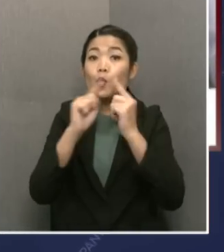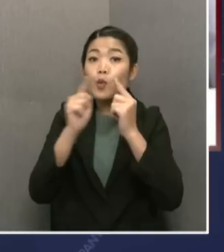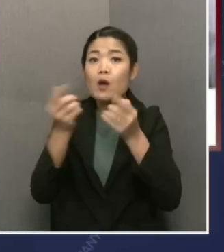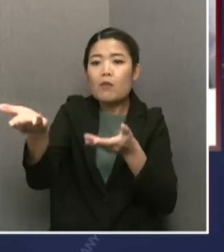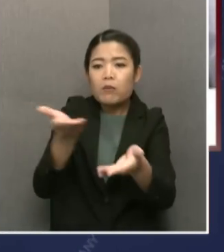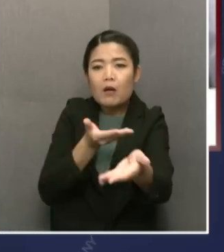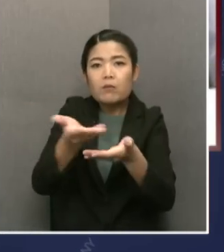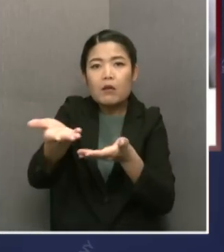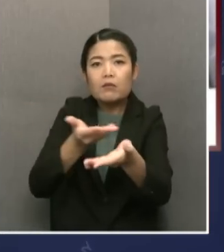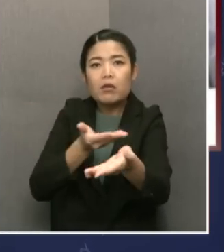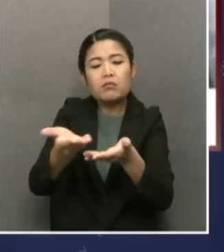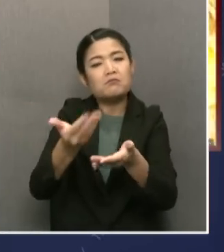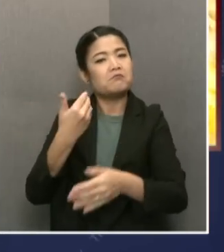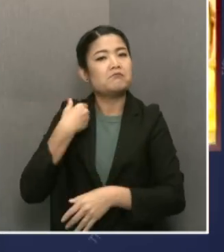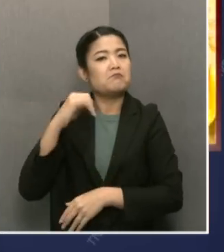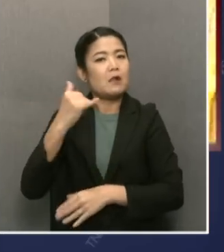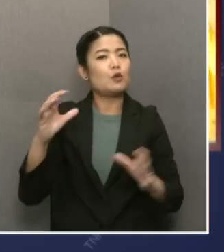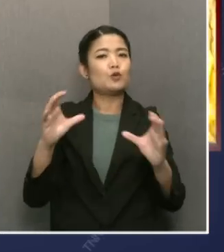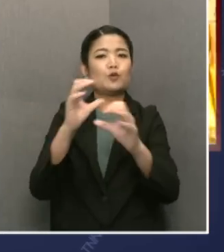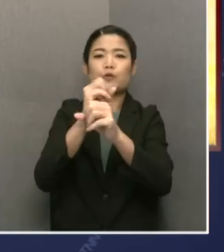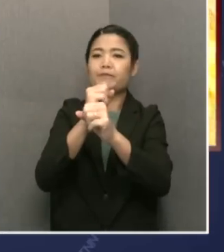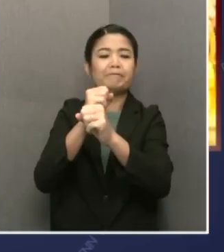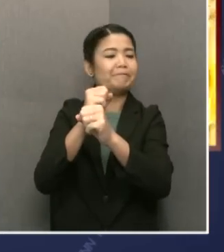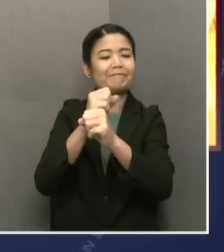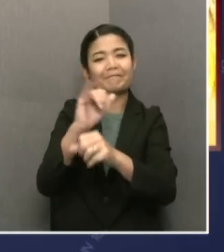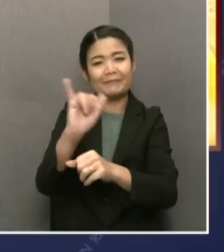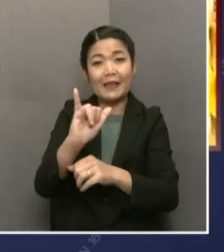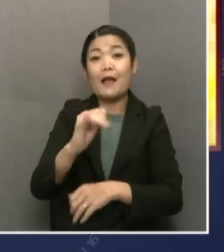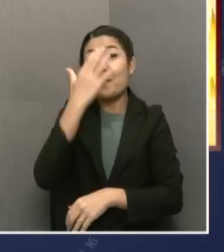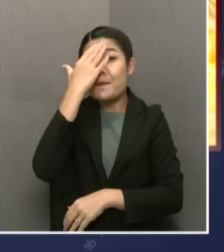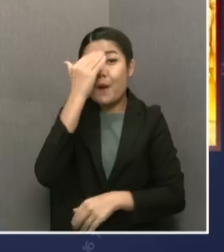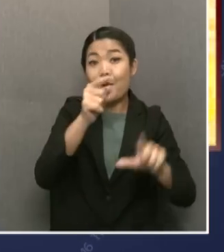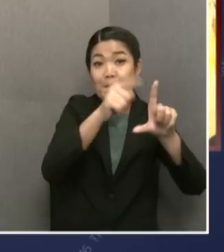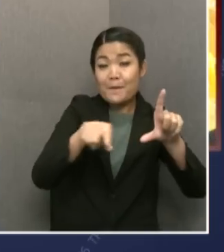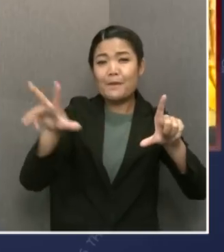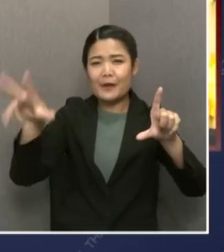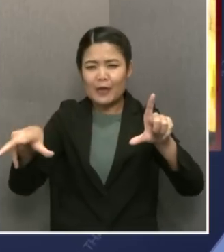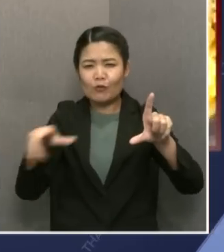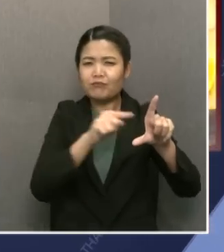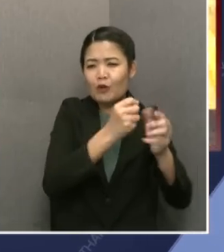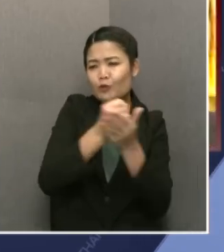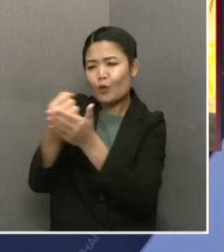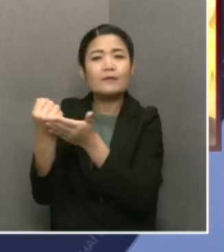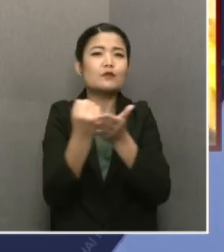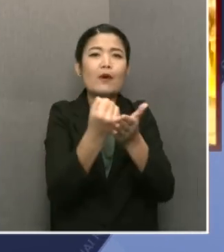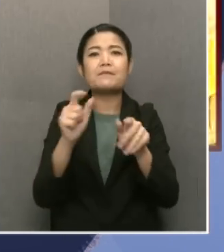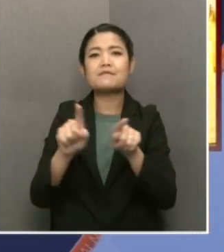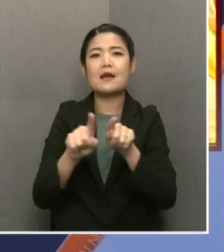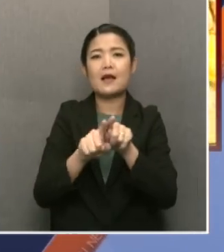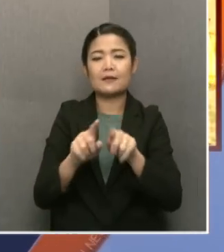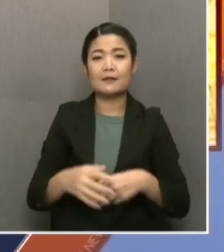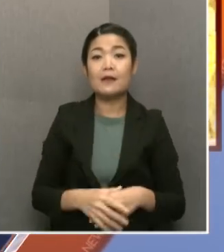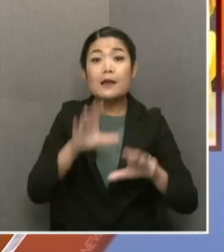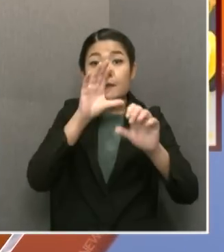หลายๆประเด็นเนี่ยอาจจะไม่ลงตัวง่ายนักนะเพราะทั้ง 2พรรคเนี่ยต้องอาศัยนะซึ่งกันและกันนะครับเราจึงเห็นได้ว่ามีประเด็นตั้ง